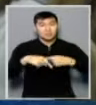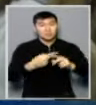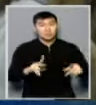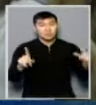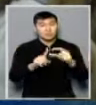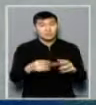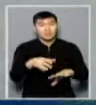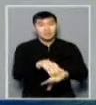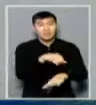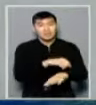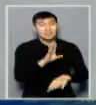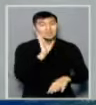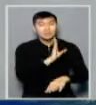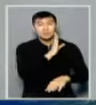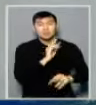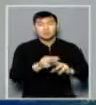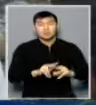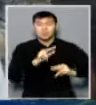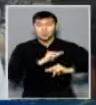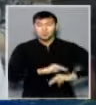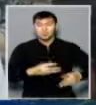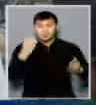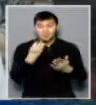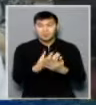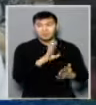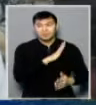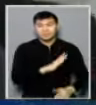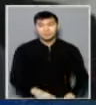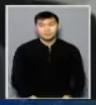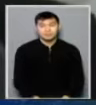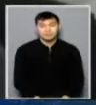алған әкім іскер әйелдердің қажырлы еңбегін жоғары бағалады.